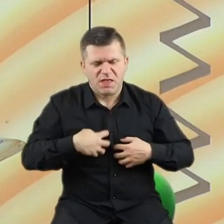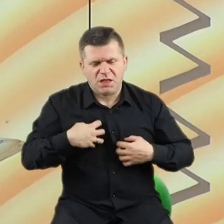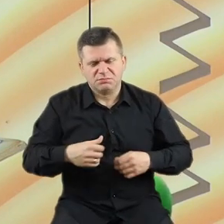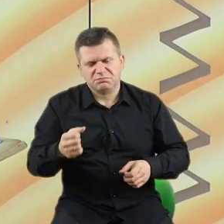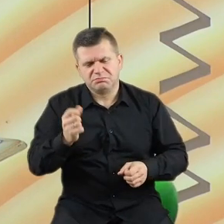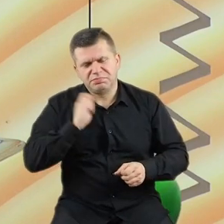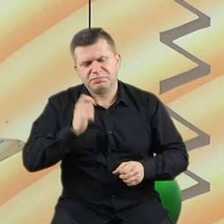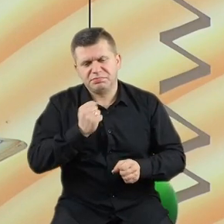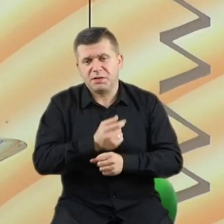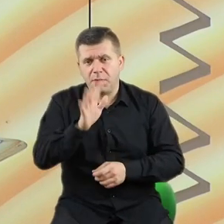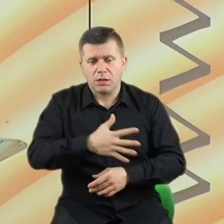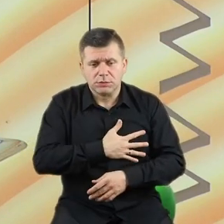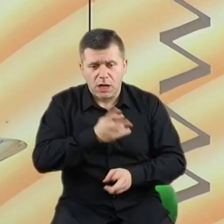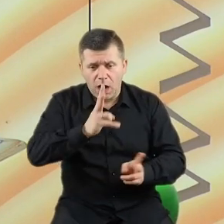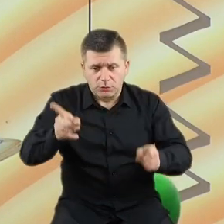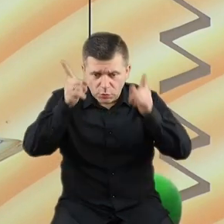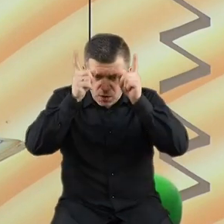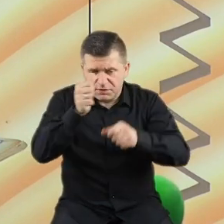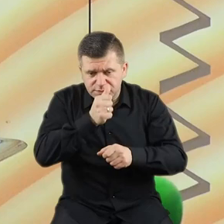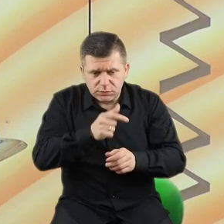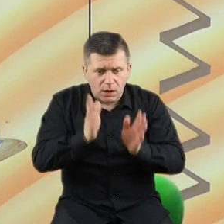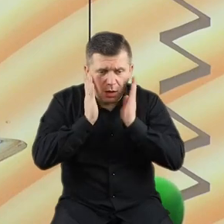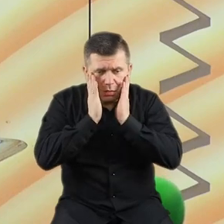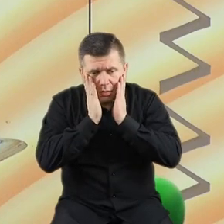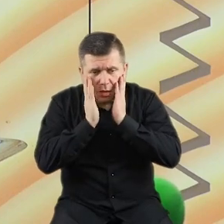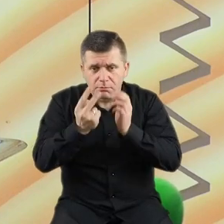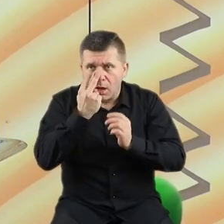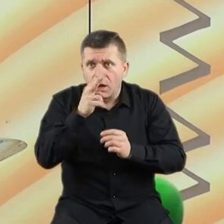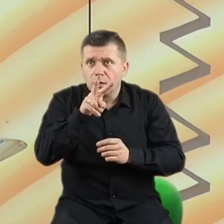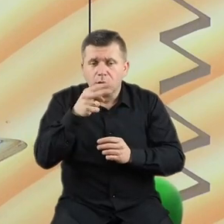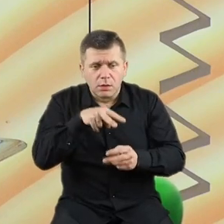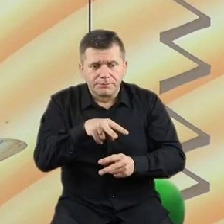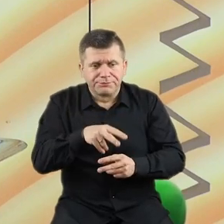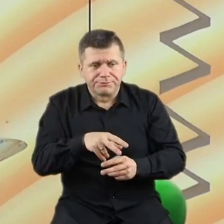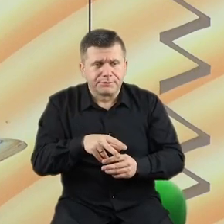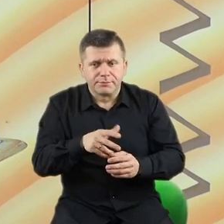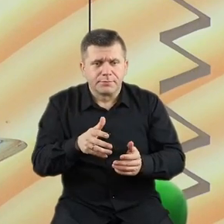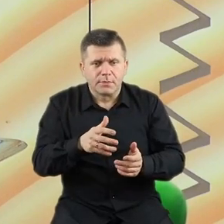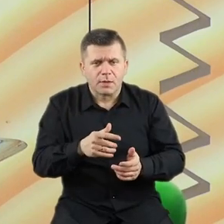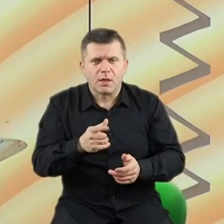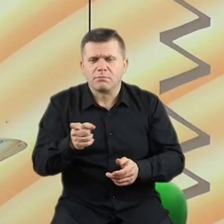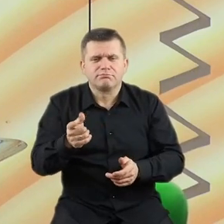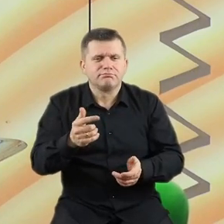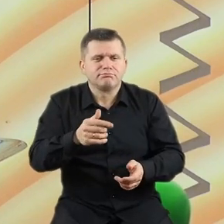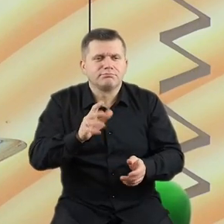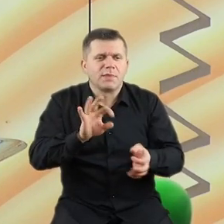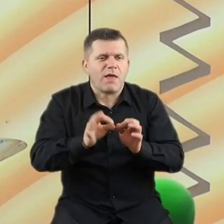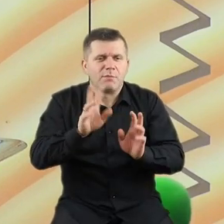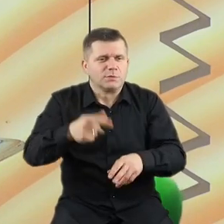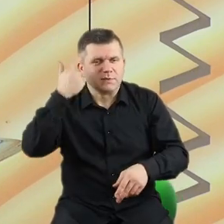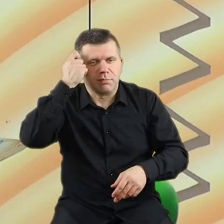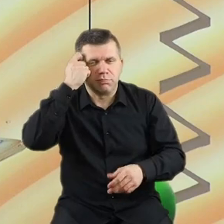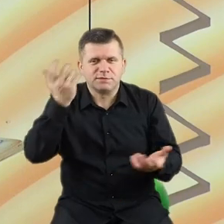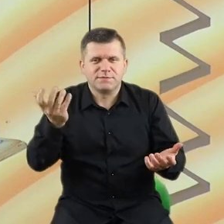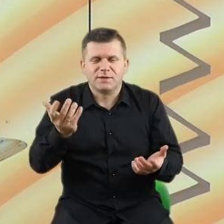jakby rozczulał się nad losem każdej krowy czy świni, która przecież ma spojrzenie ludzkie, inteligencję pięciolatka, to musiałby popełnić samobójstwo po takiej